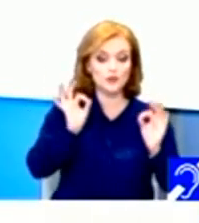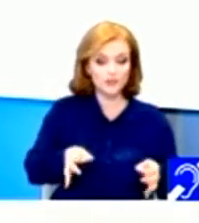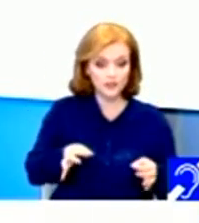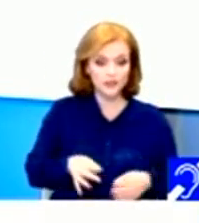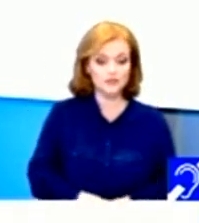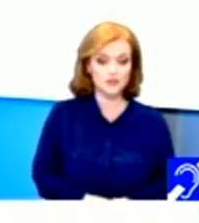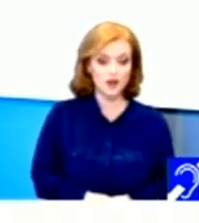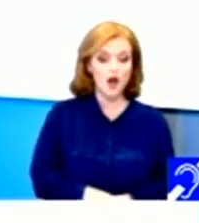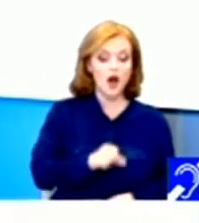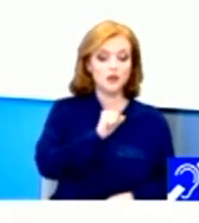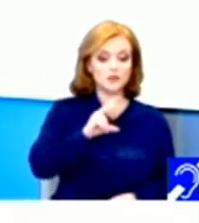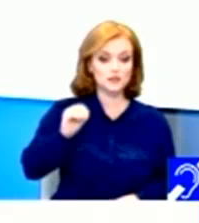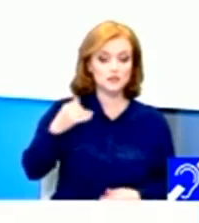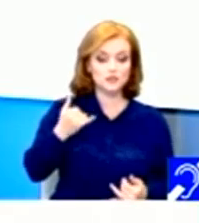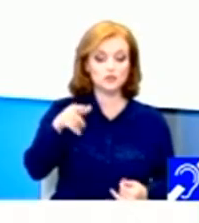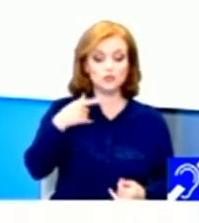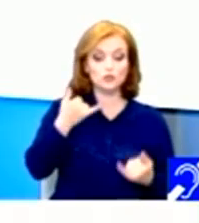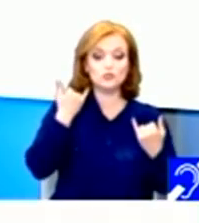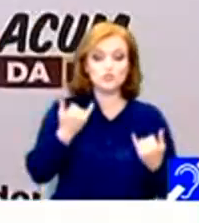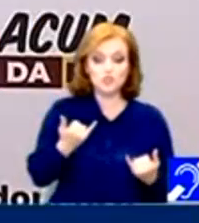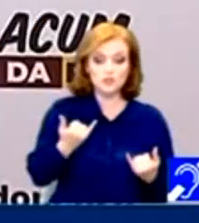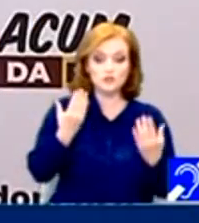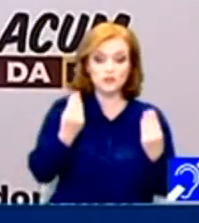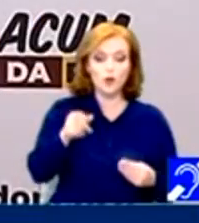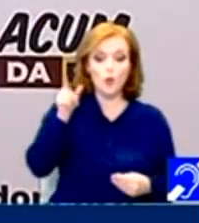este primarul legitim al Chișinăului.